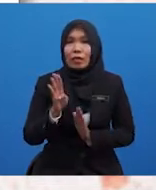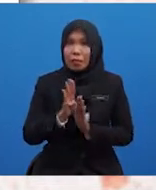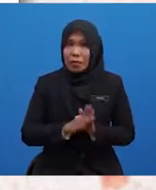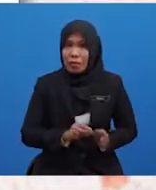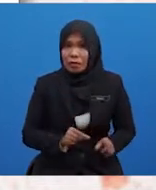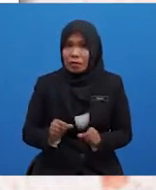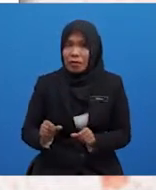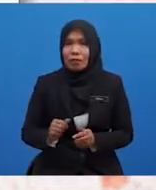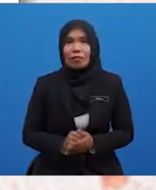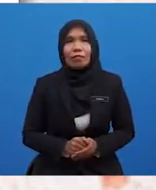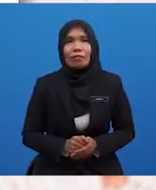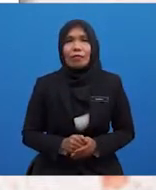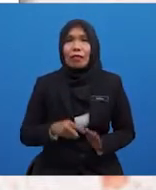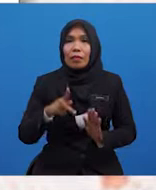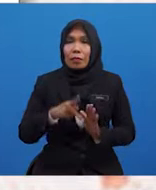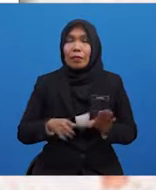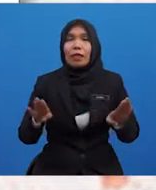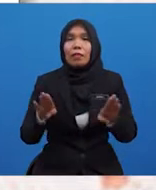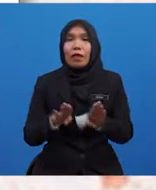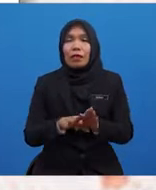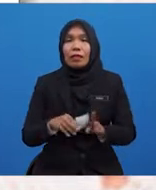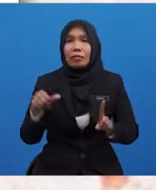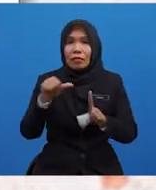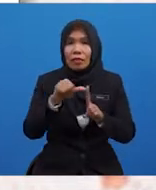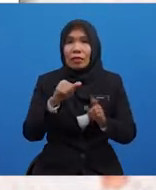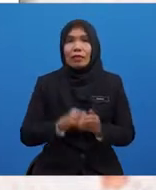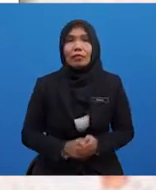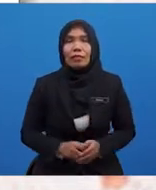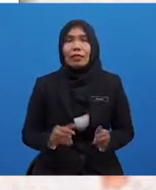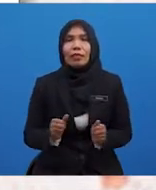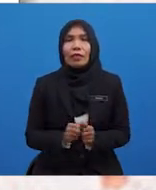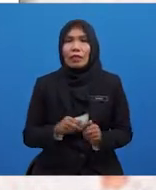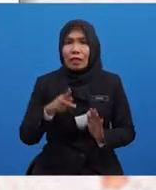berkait rapat dengan kehadiran pelancong.